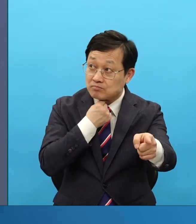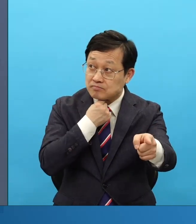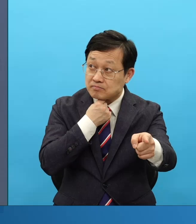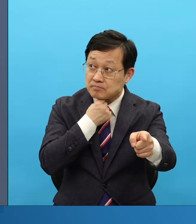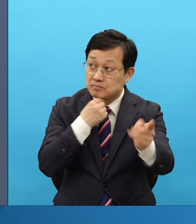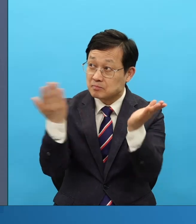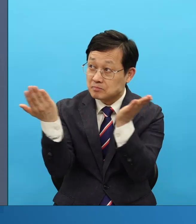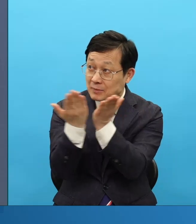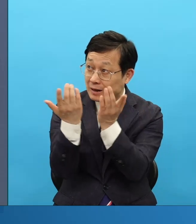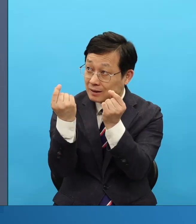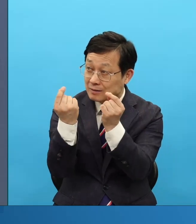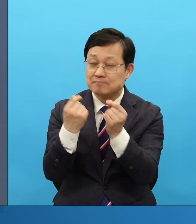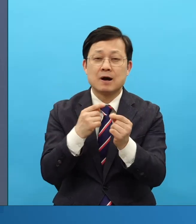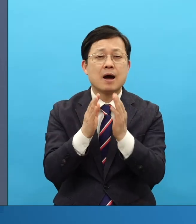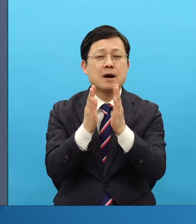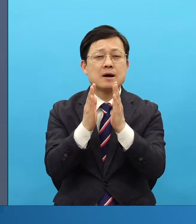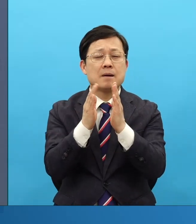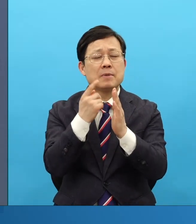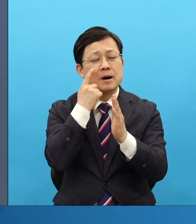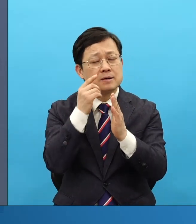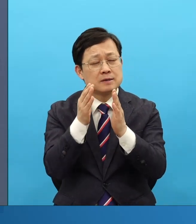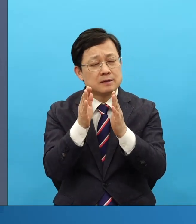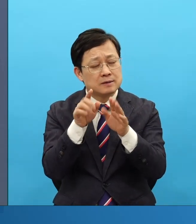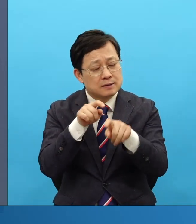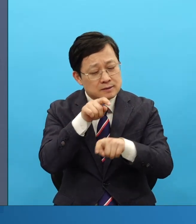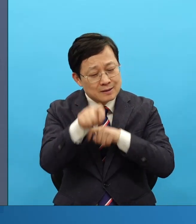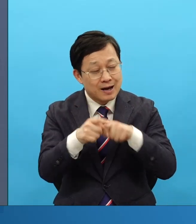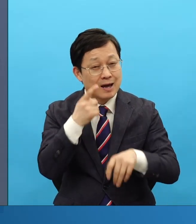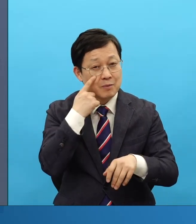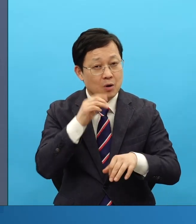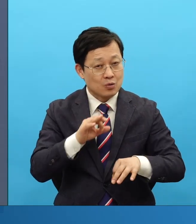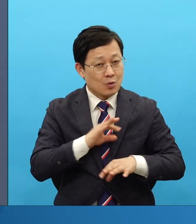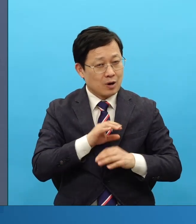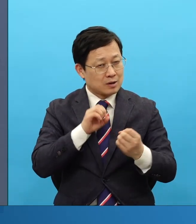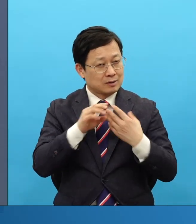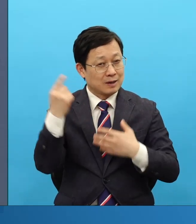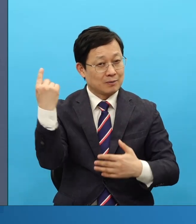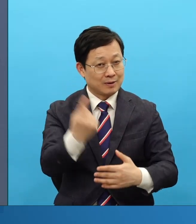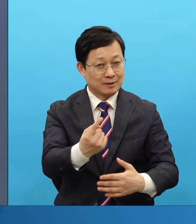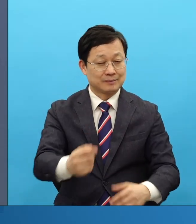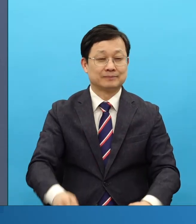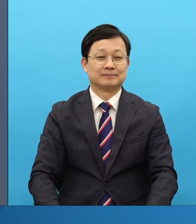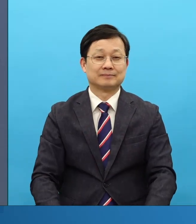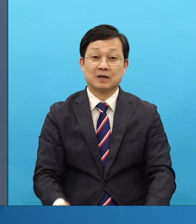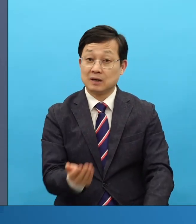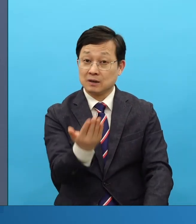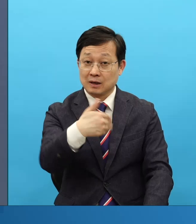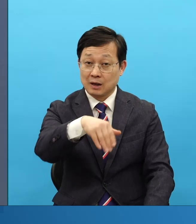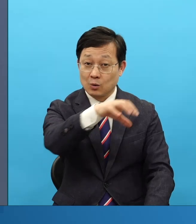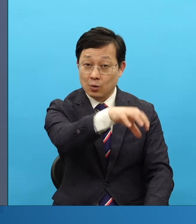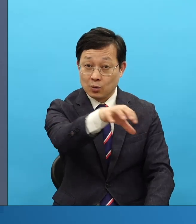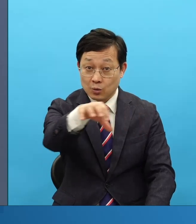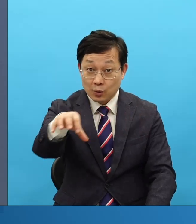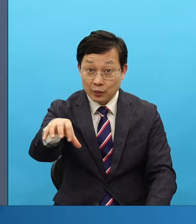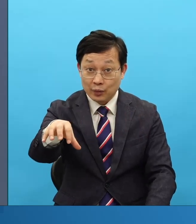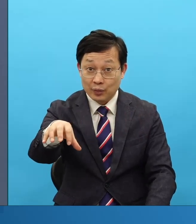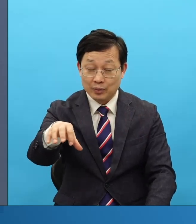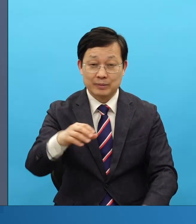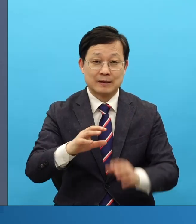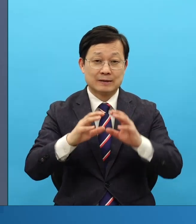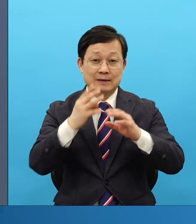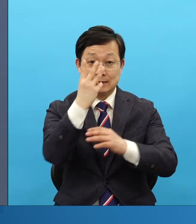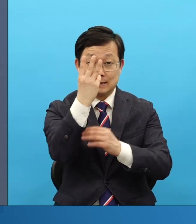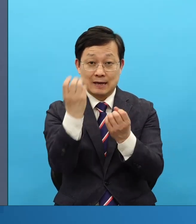God desires. 해보세요. Try it. 놀라운 일이 여러분 앞에 일어날 겁니다. Astonishing things will happen inside 여러분 of you. 가는 곳마다